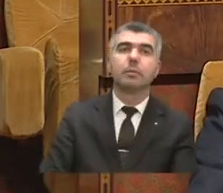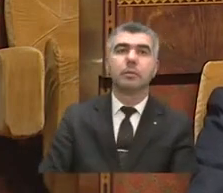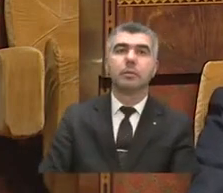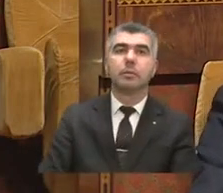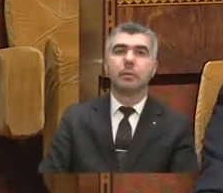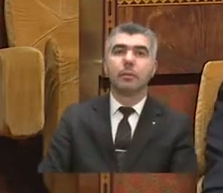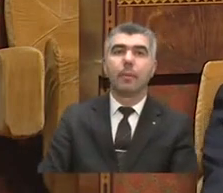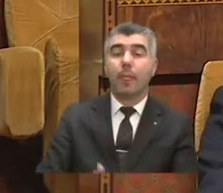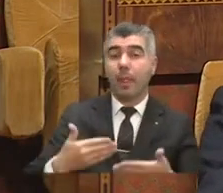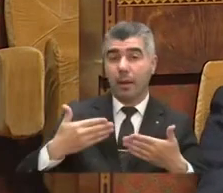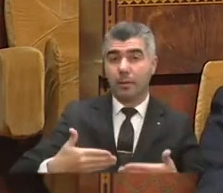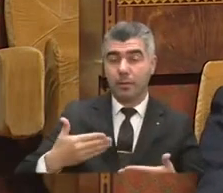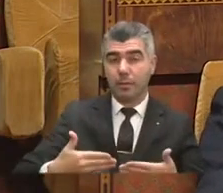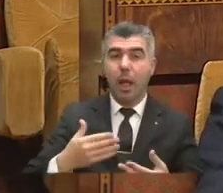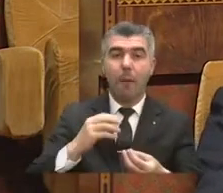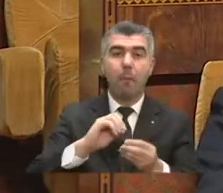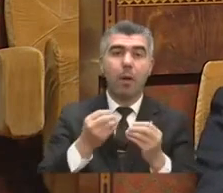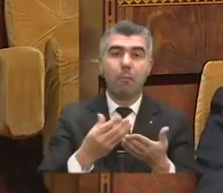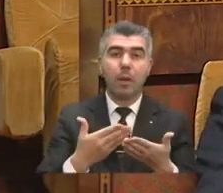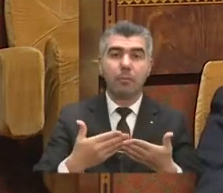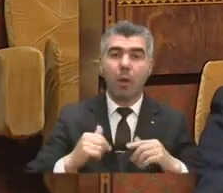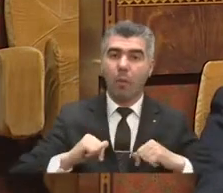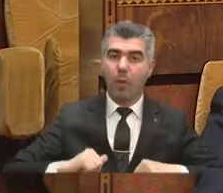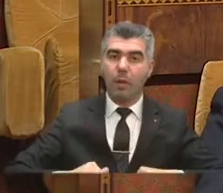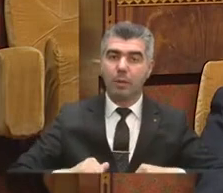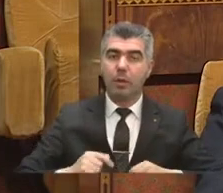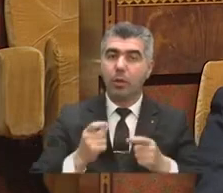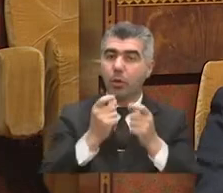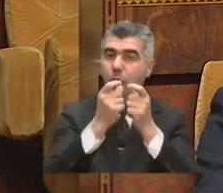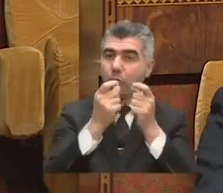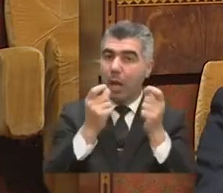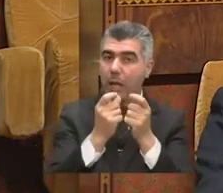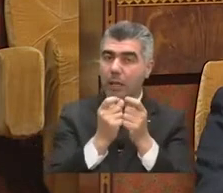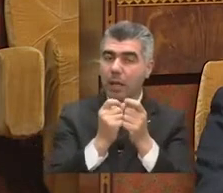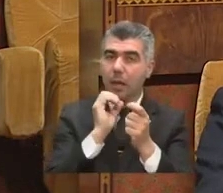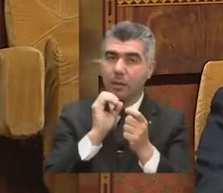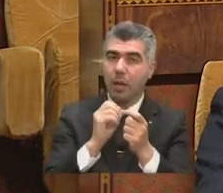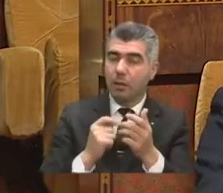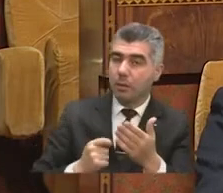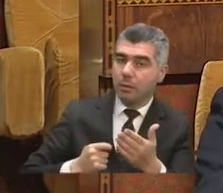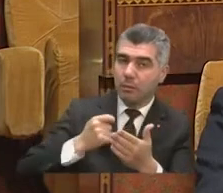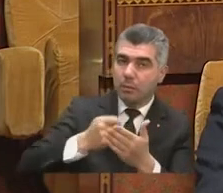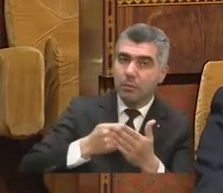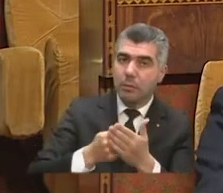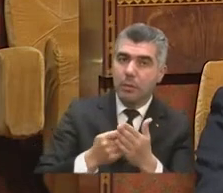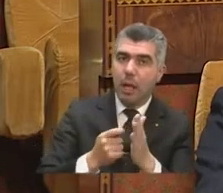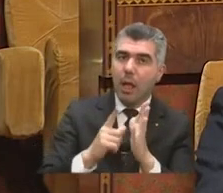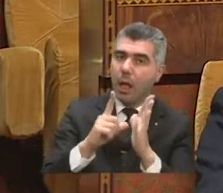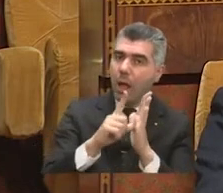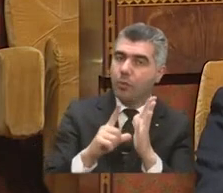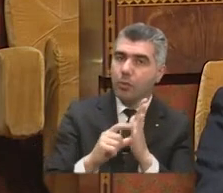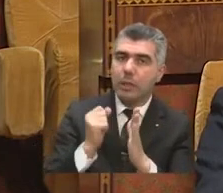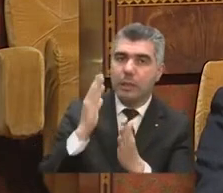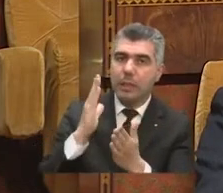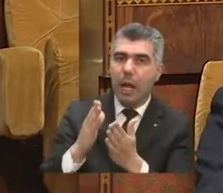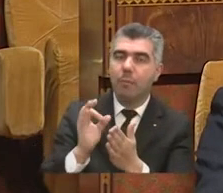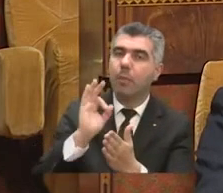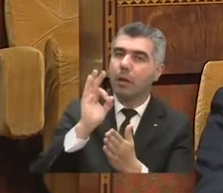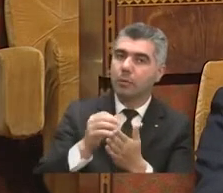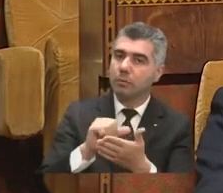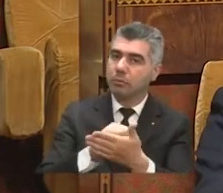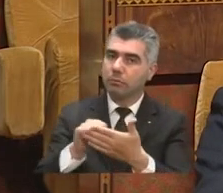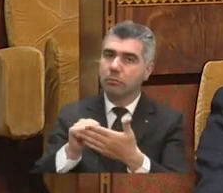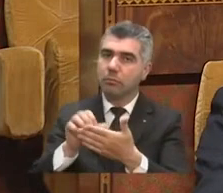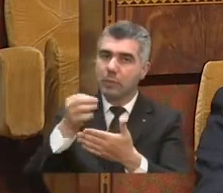هنا كاين إشكالية السيدة الوزيرة، هاد الشركات المنظمة كتخلص الضرائب ديالها وكتساهم في تمويل